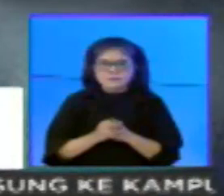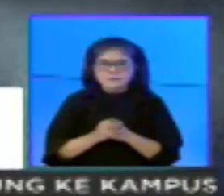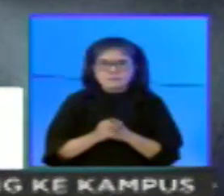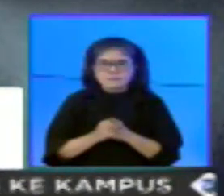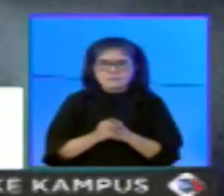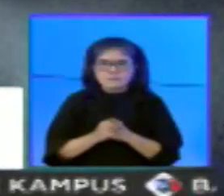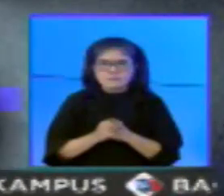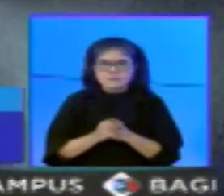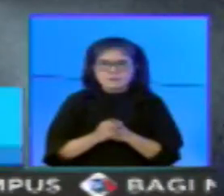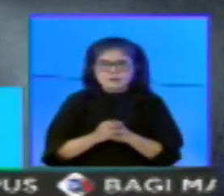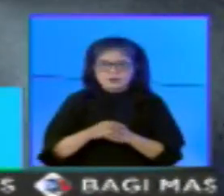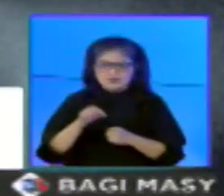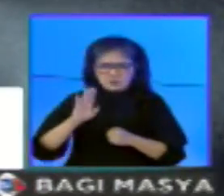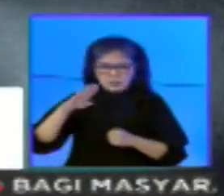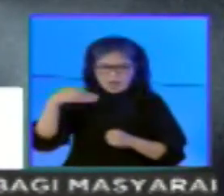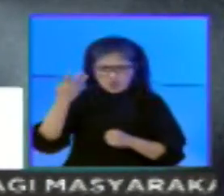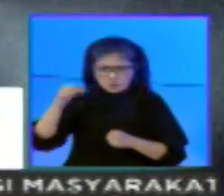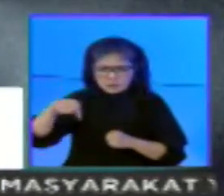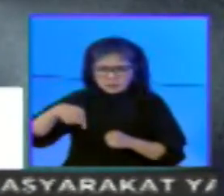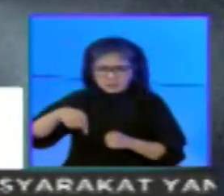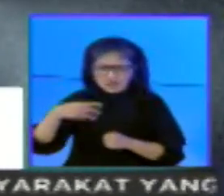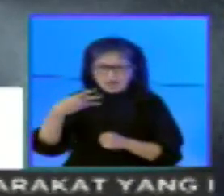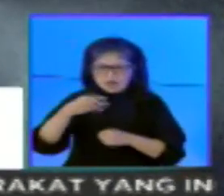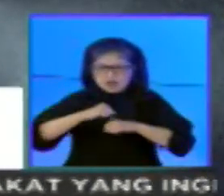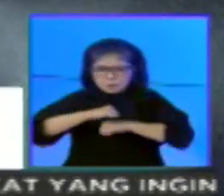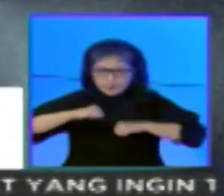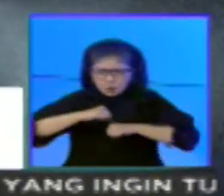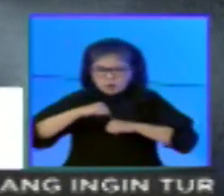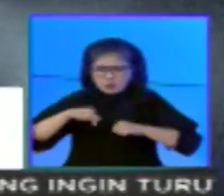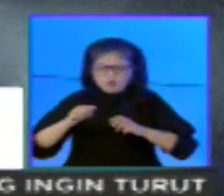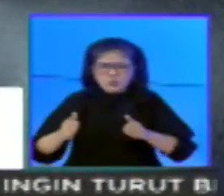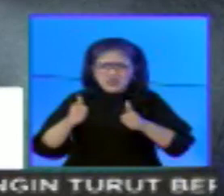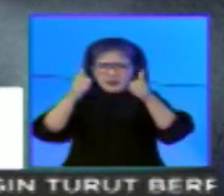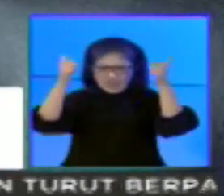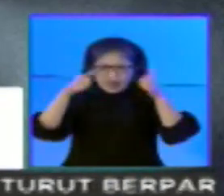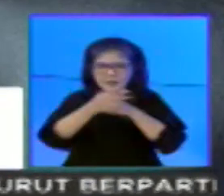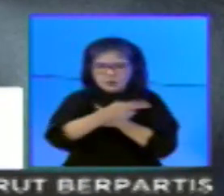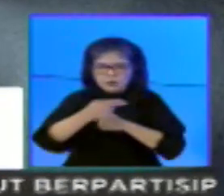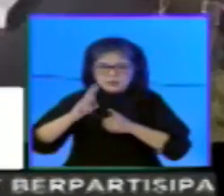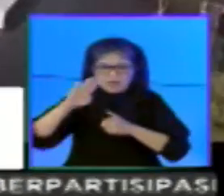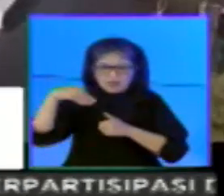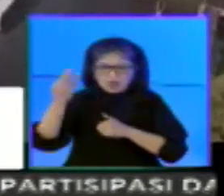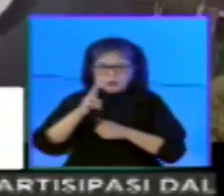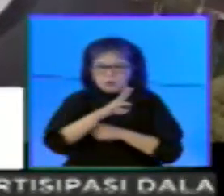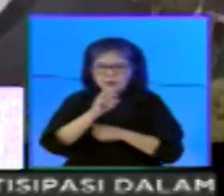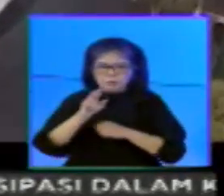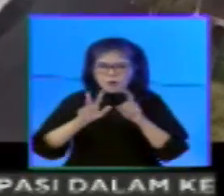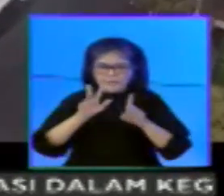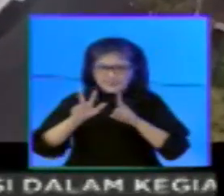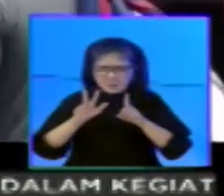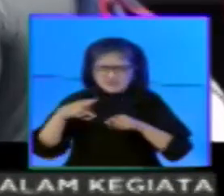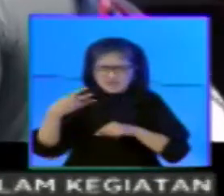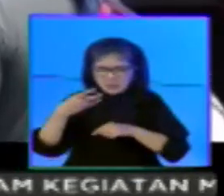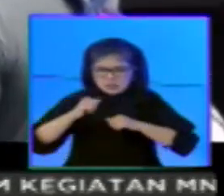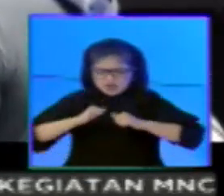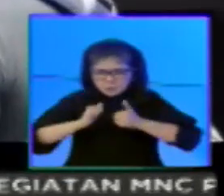Pemirsa, beberapa tahun belakang e-sport menjadi sangat booming, salah satunya di Indonesia. Bahkan di tahun 2018, e-sport menjadi salah satu